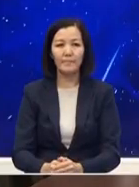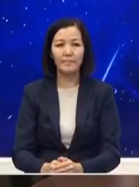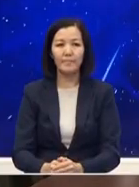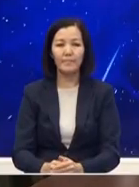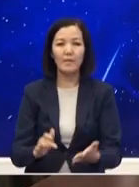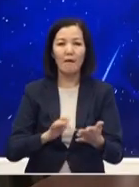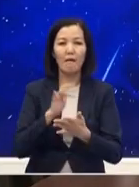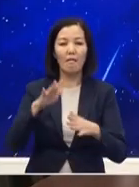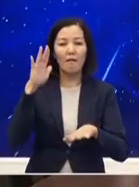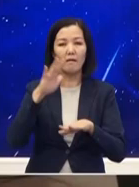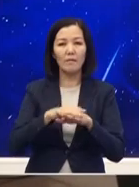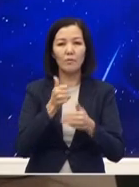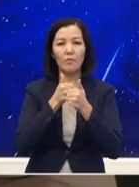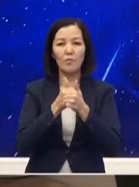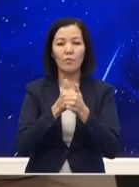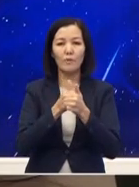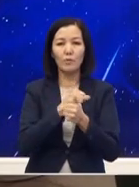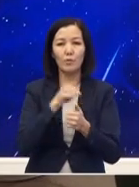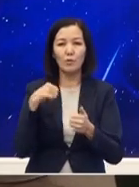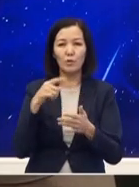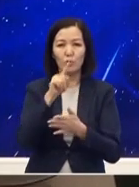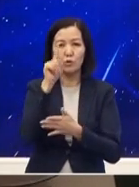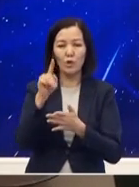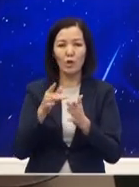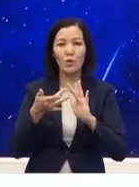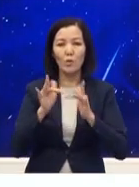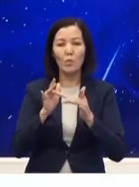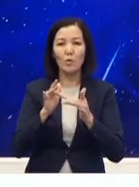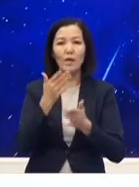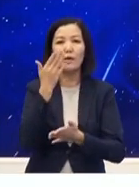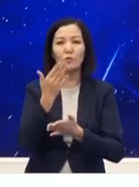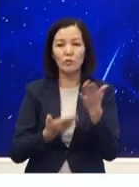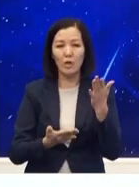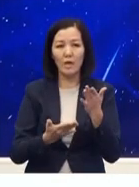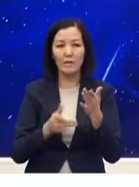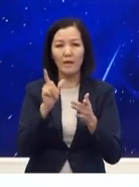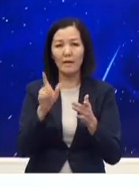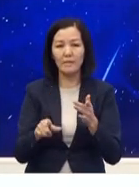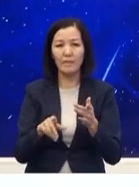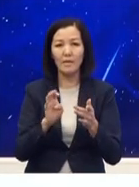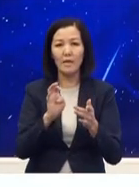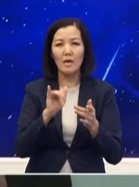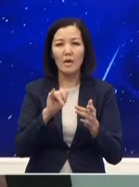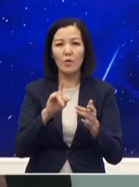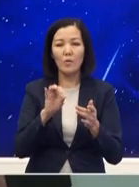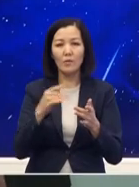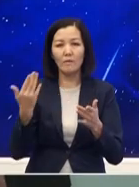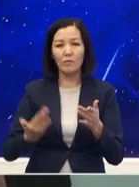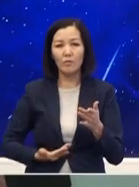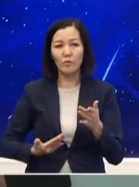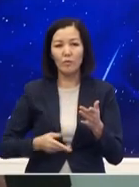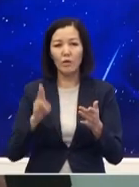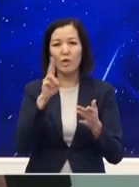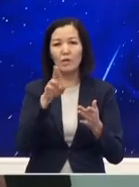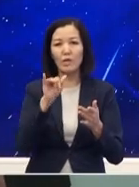Қала әкімінің орынбасарына көкейдегі сұрағын онлайн қойып жауабын алмақ болған бұл азамат Әуезов шағын ауданының тұрғыны Түкет